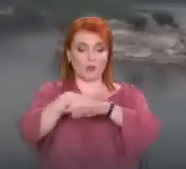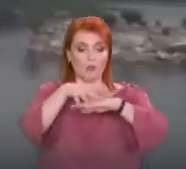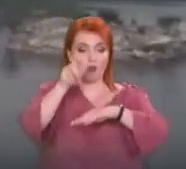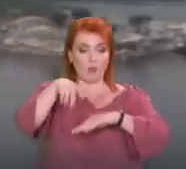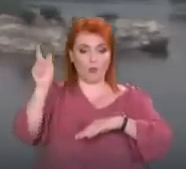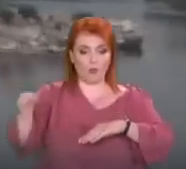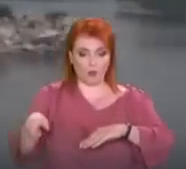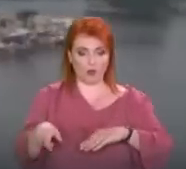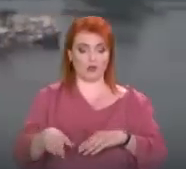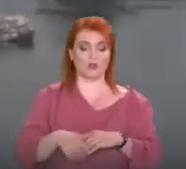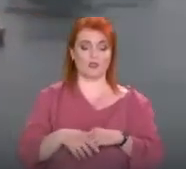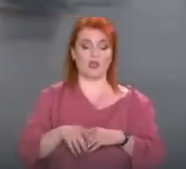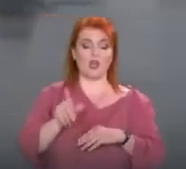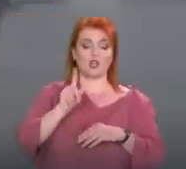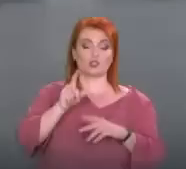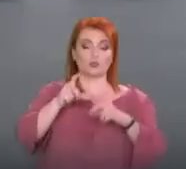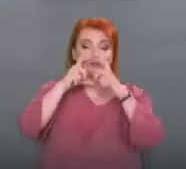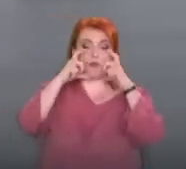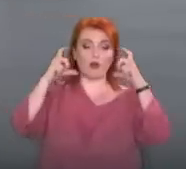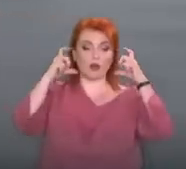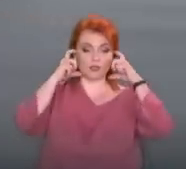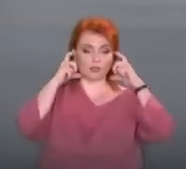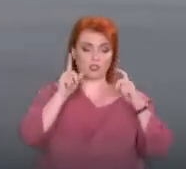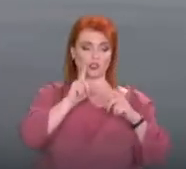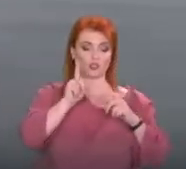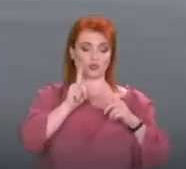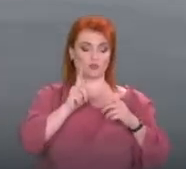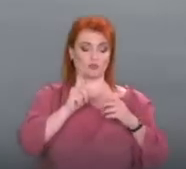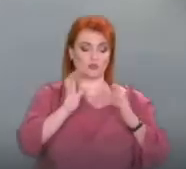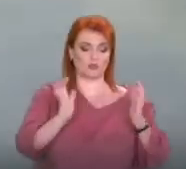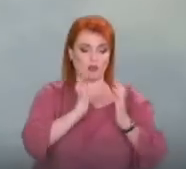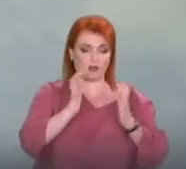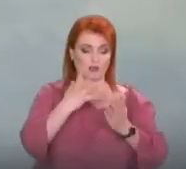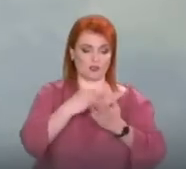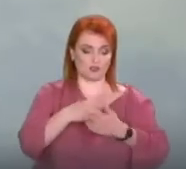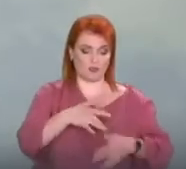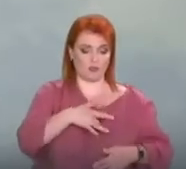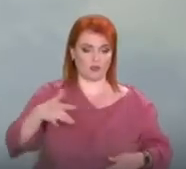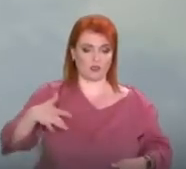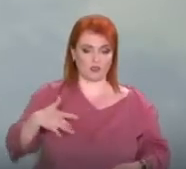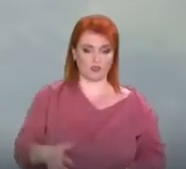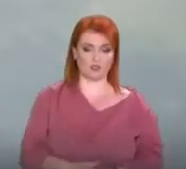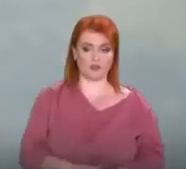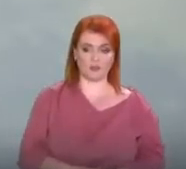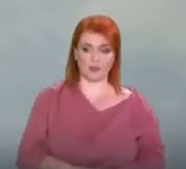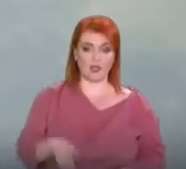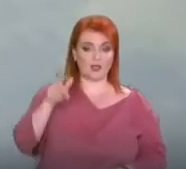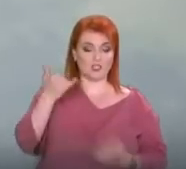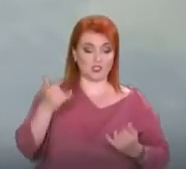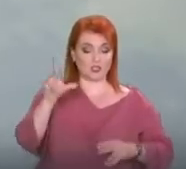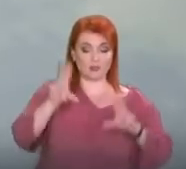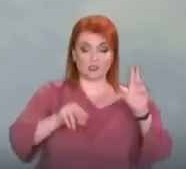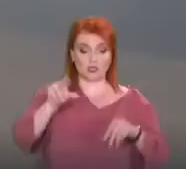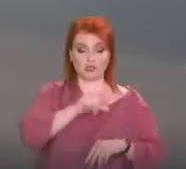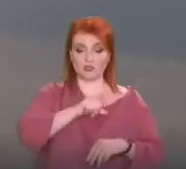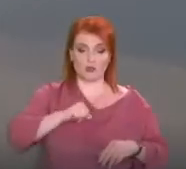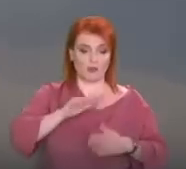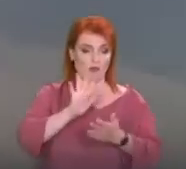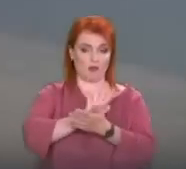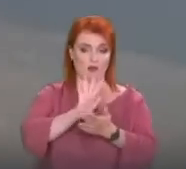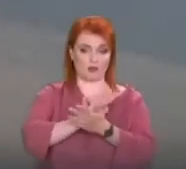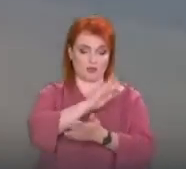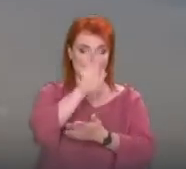orașul cu cea mai proastă calitate a aerului din lume, potrivit companiei elvețiene specializată în studiul poluanților atmosferici.